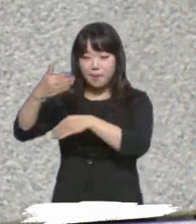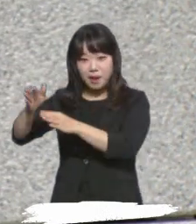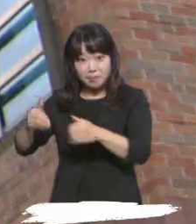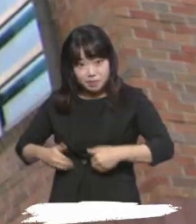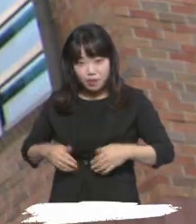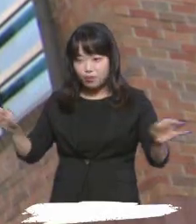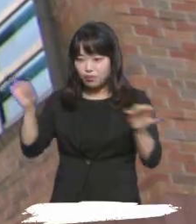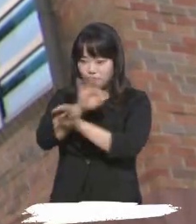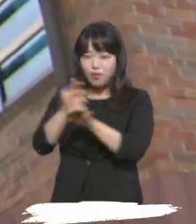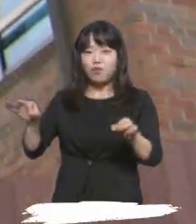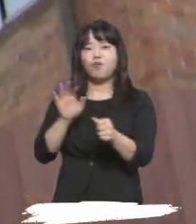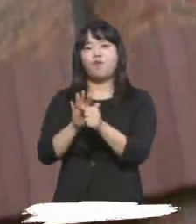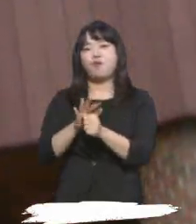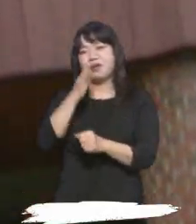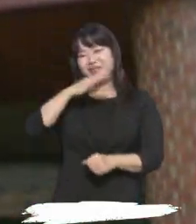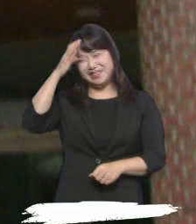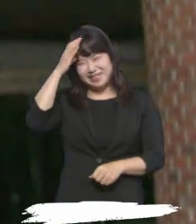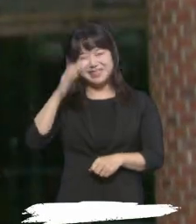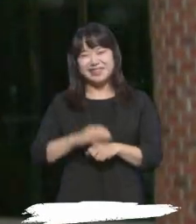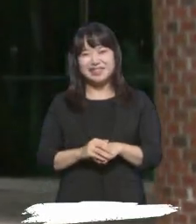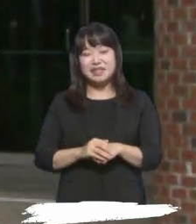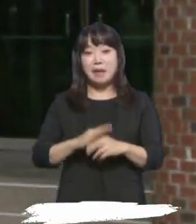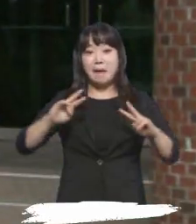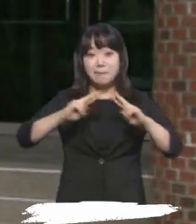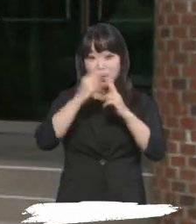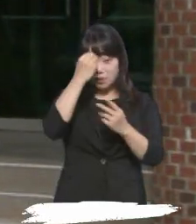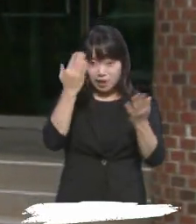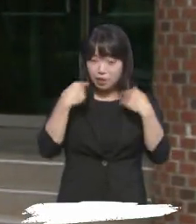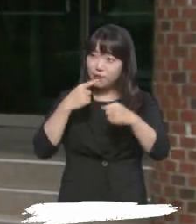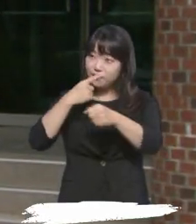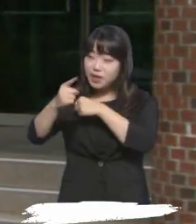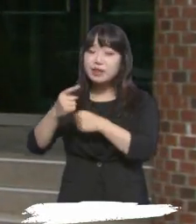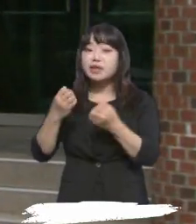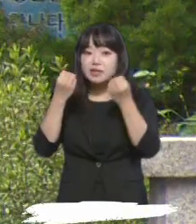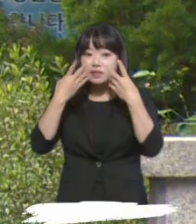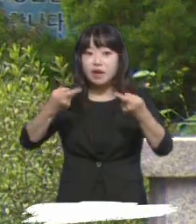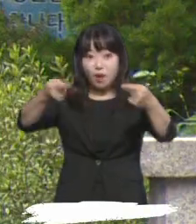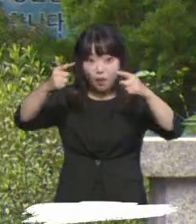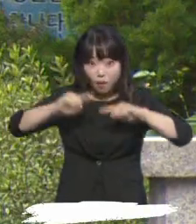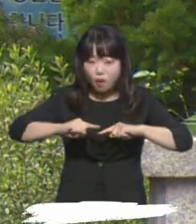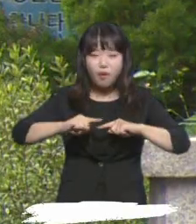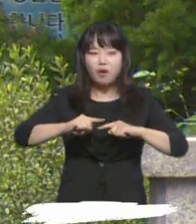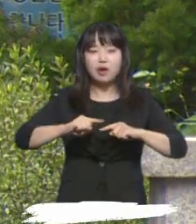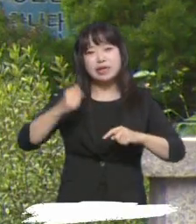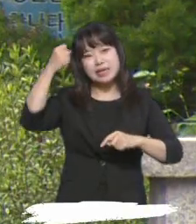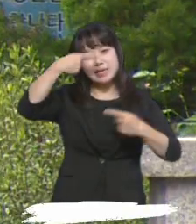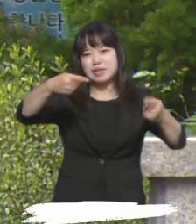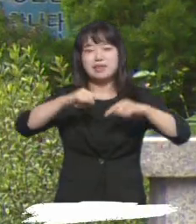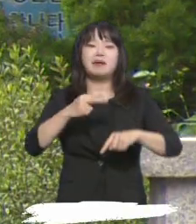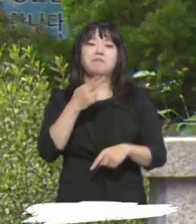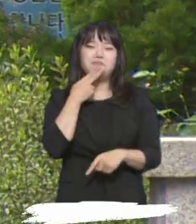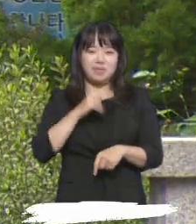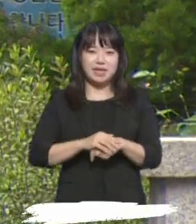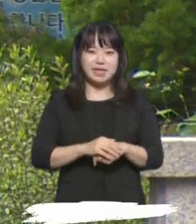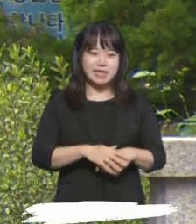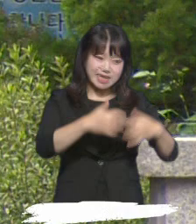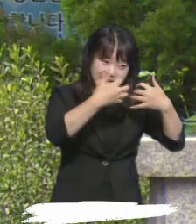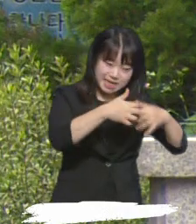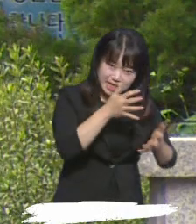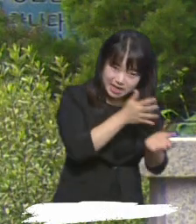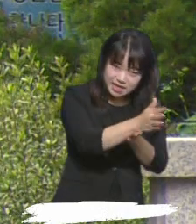쉐어하는. 서울 반도체 고등학교는 내년도 신입생을 받지 않습니다. 반도체